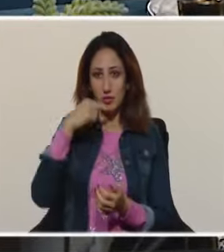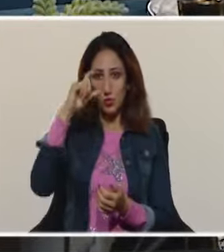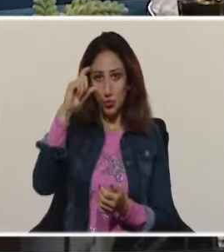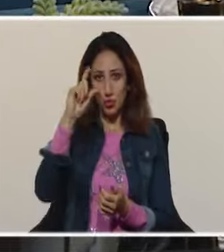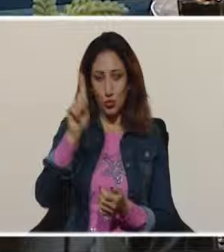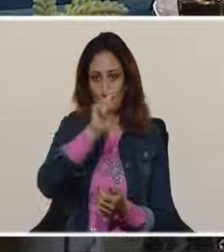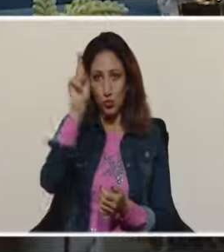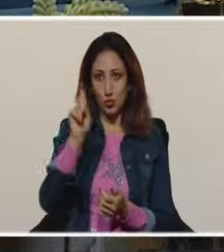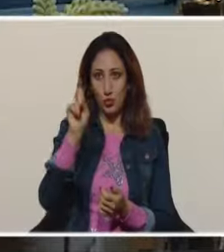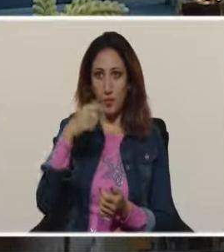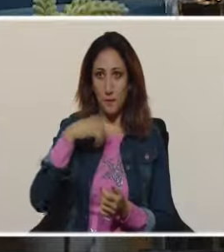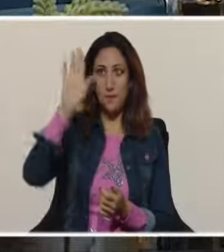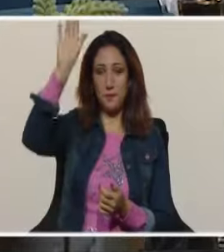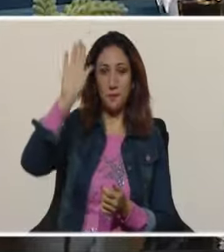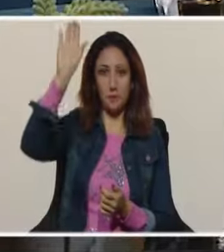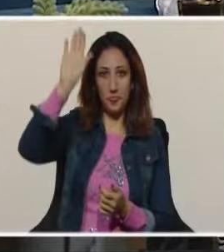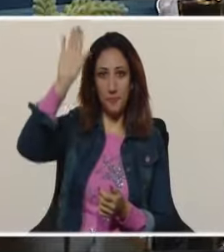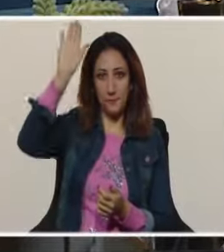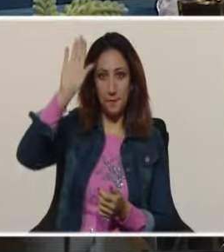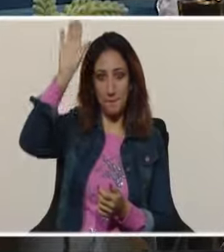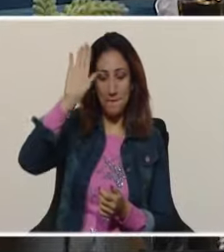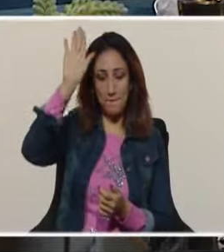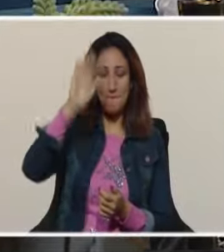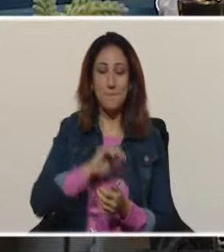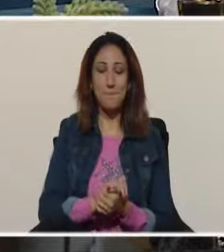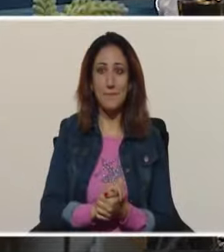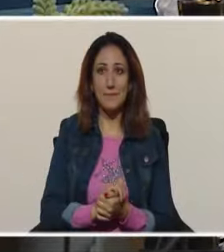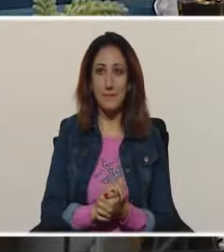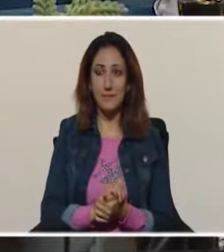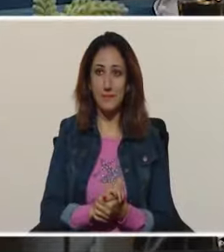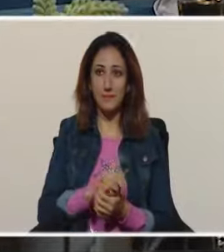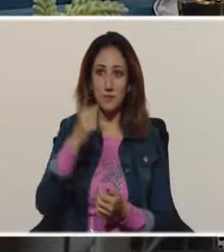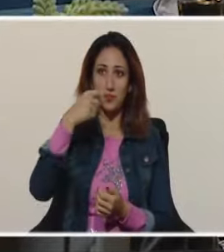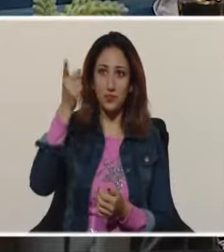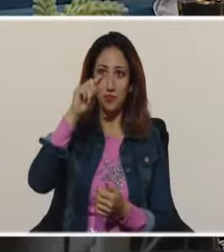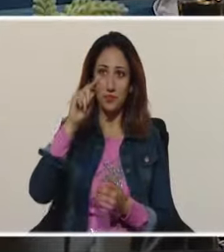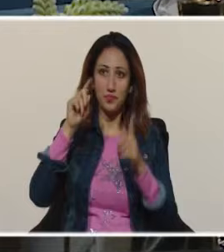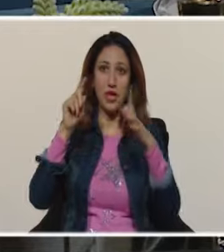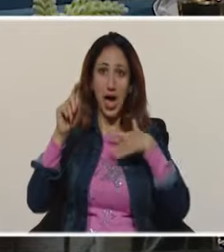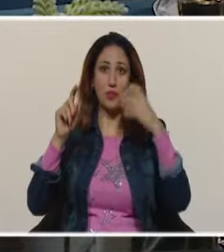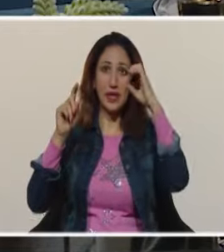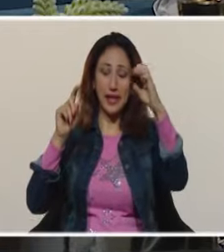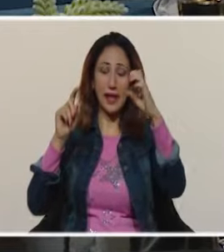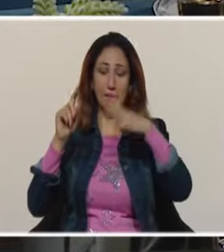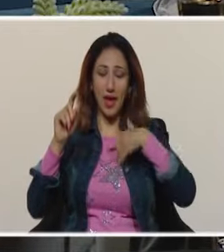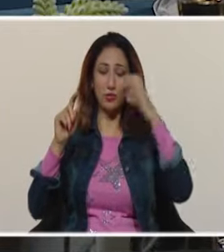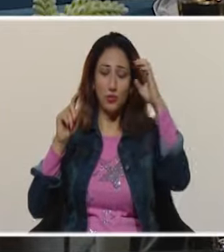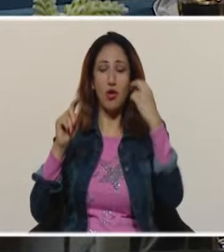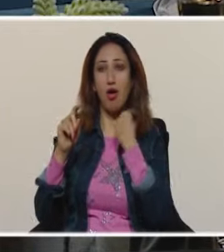جدا وانا هم قومنا انا الاول فجاوبت السؤال عادي جدا، وبعد كده هي هتموت وتجاوب عشان عايزه تاخد